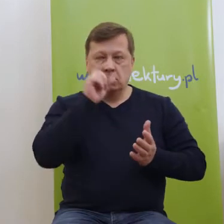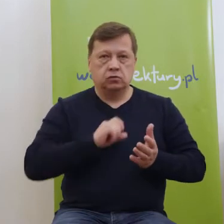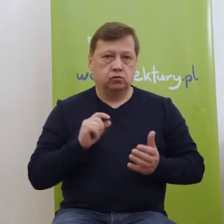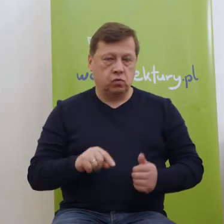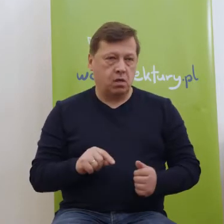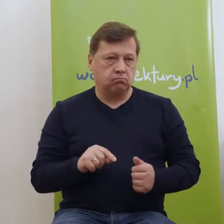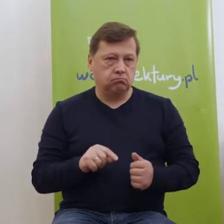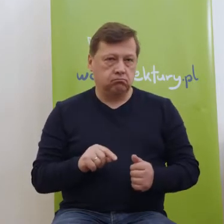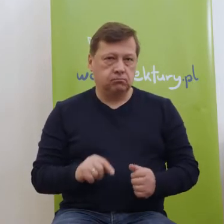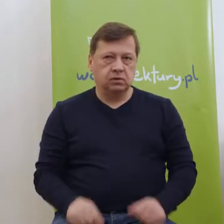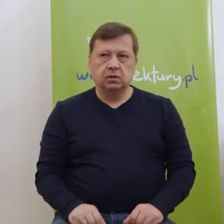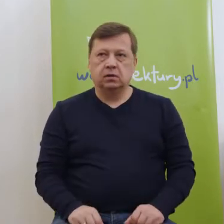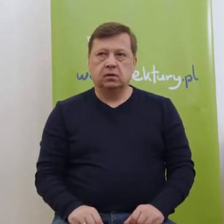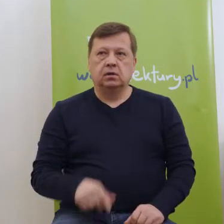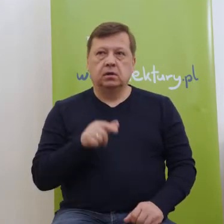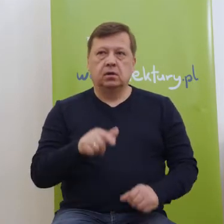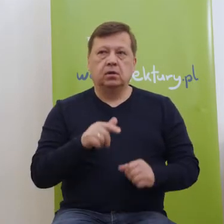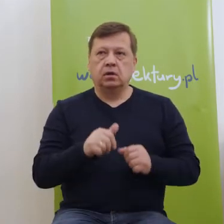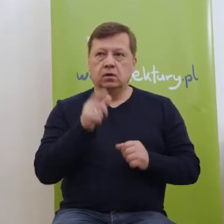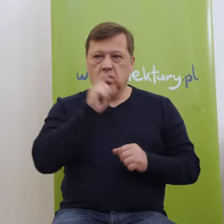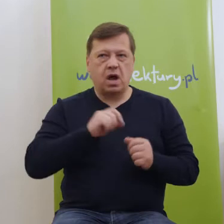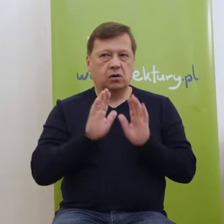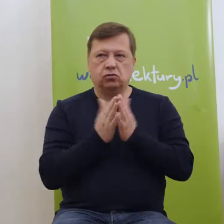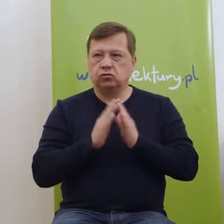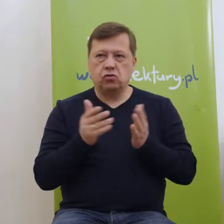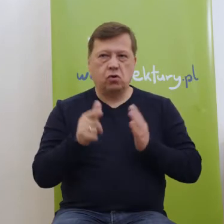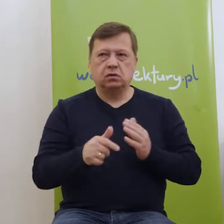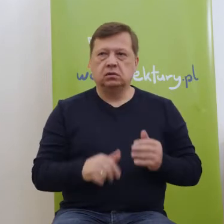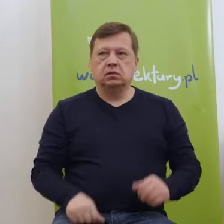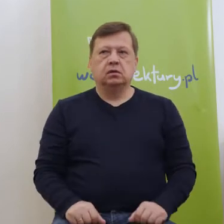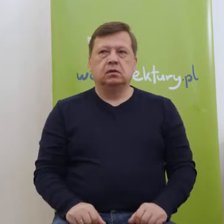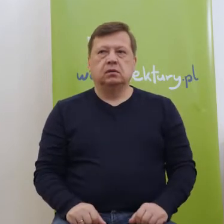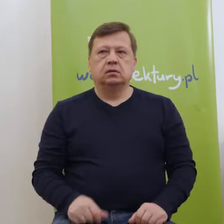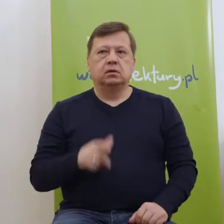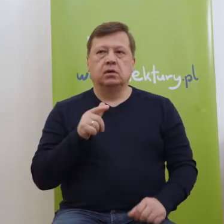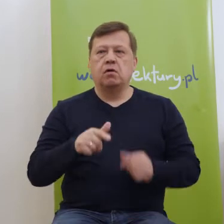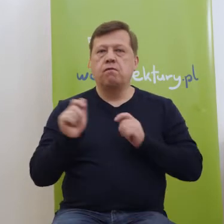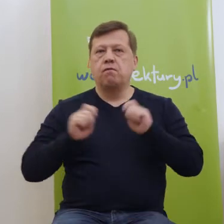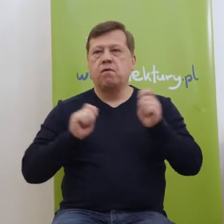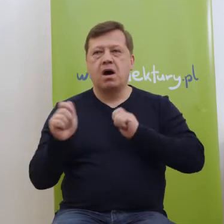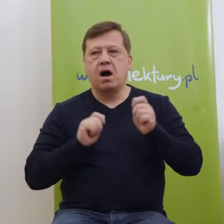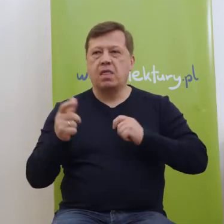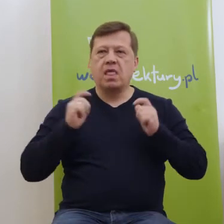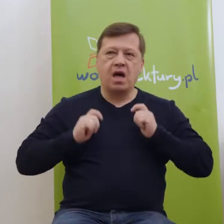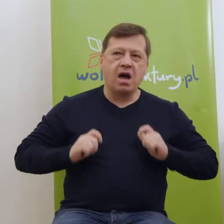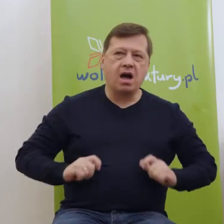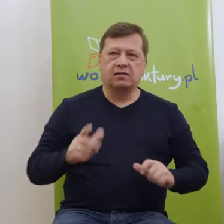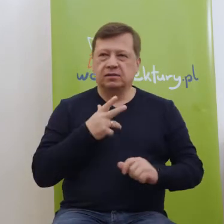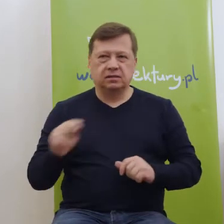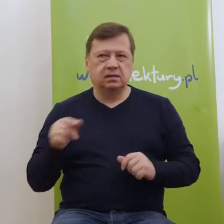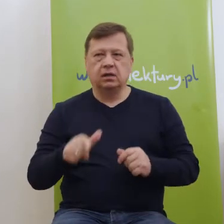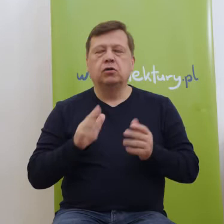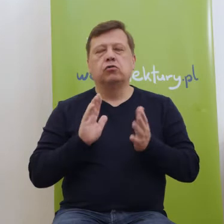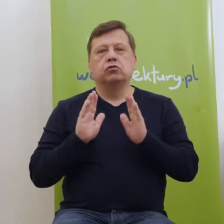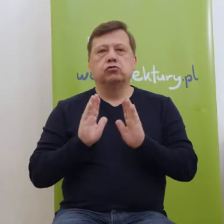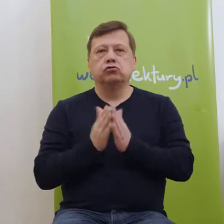To jest w ogóle bardzo zła i trudna książka o złu. To wcale nie jest książka o idyllicznych wakacjach na wsi, tylko to jest książka,